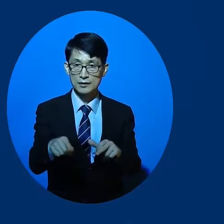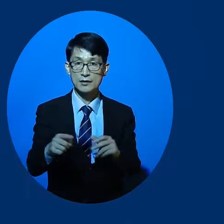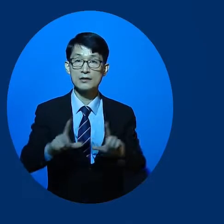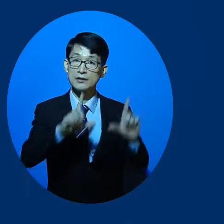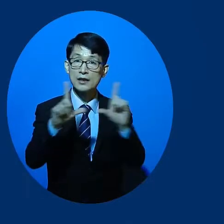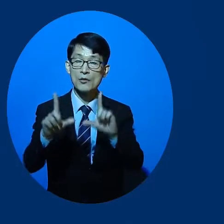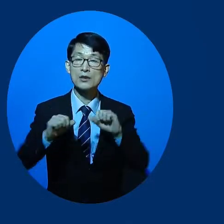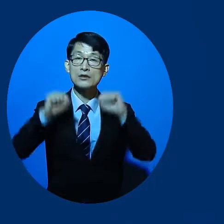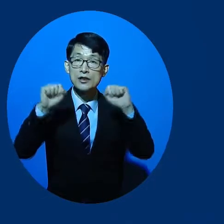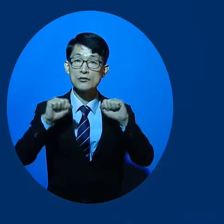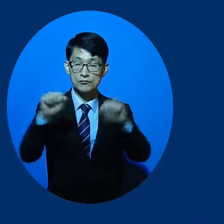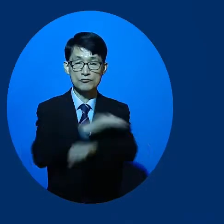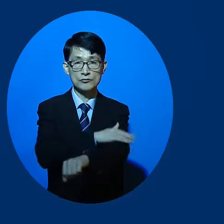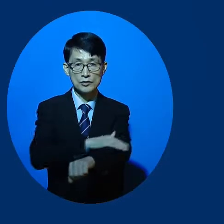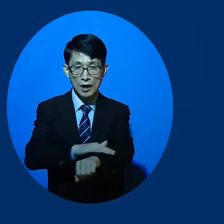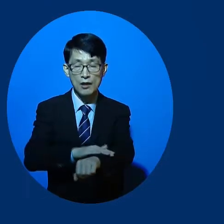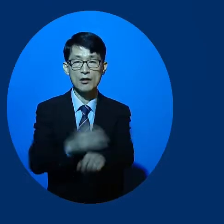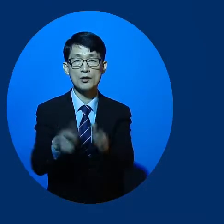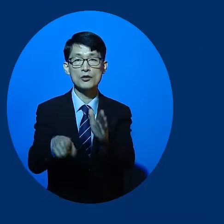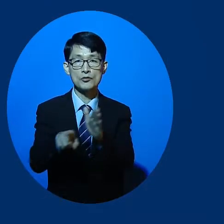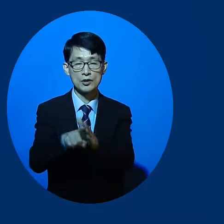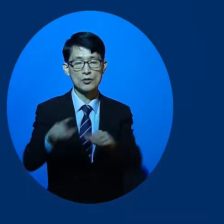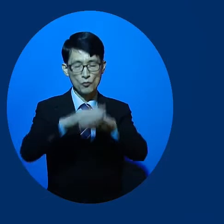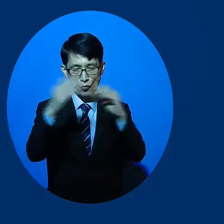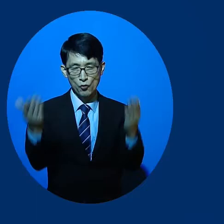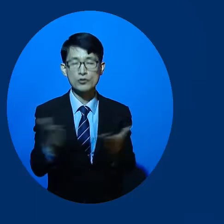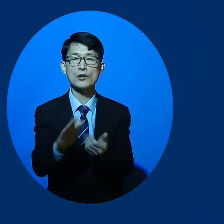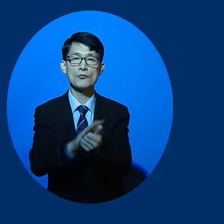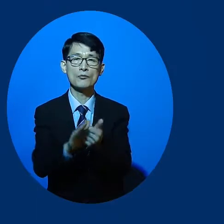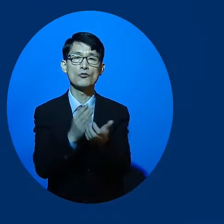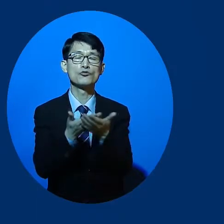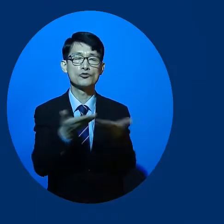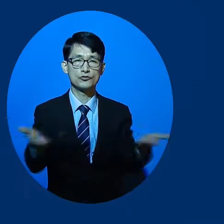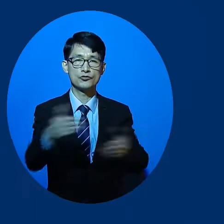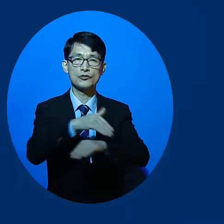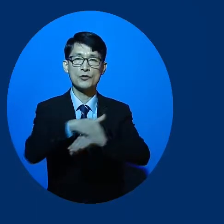서비스 일자리를 창출하는 데 그 목표가 있습니다.